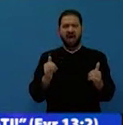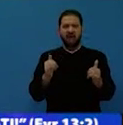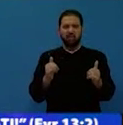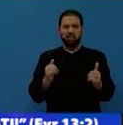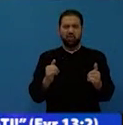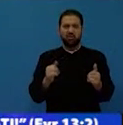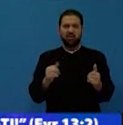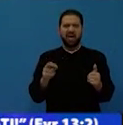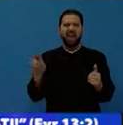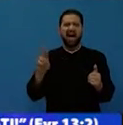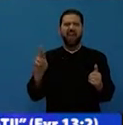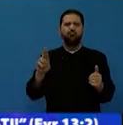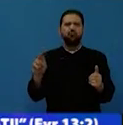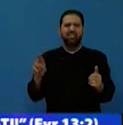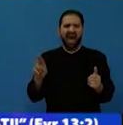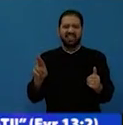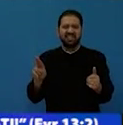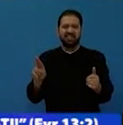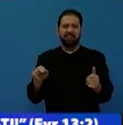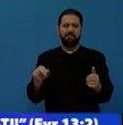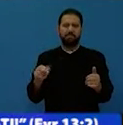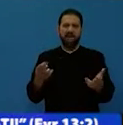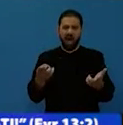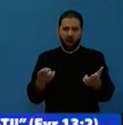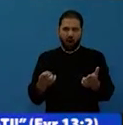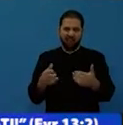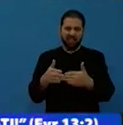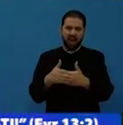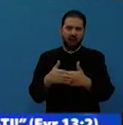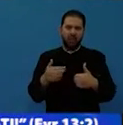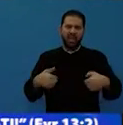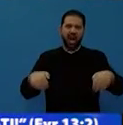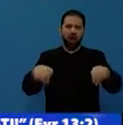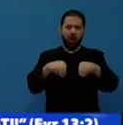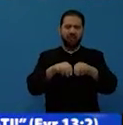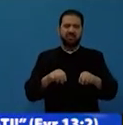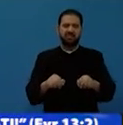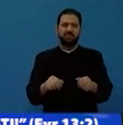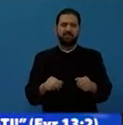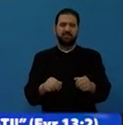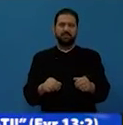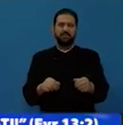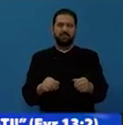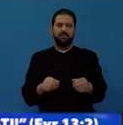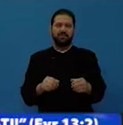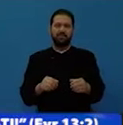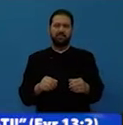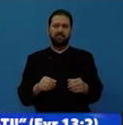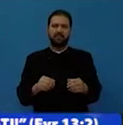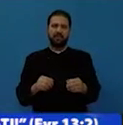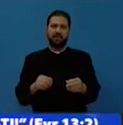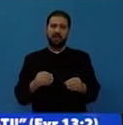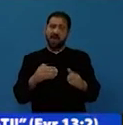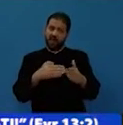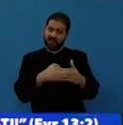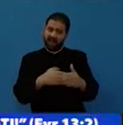acești refugiați au venit în apropierea noastră, am intrat